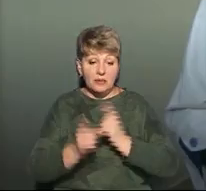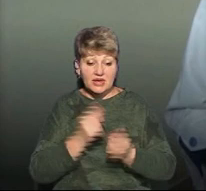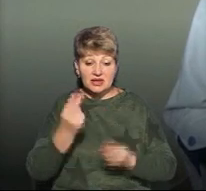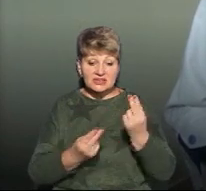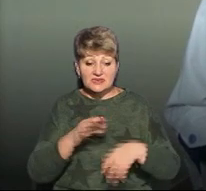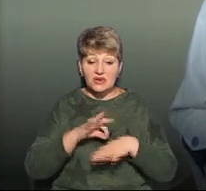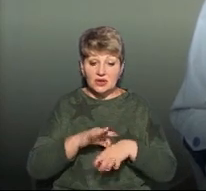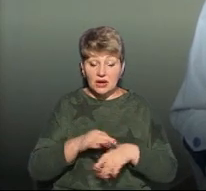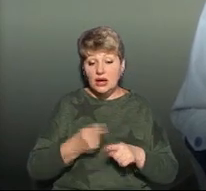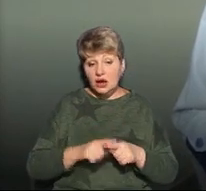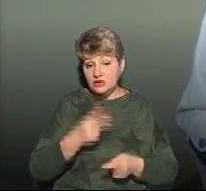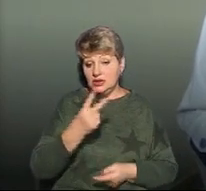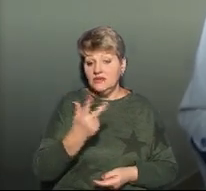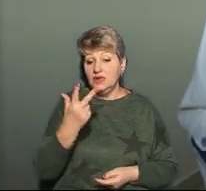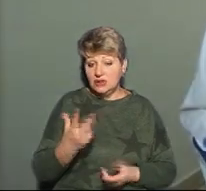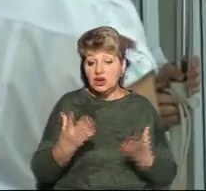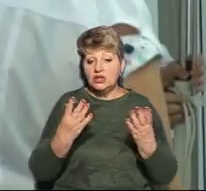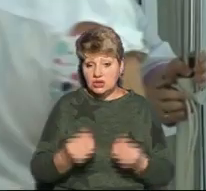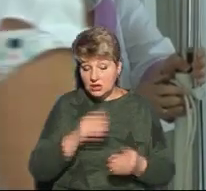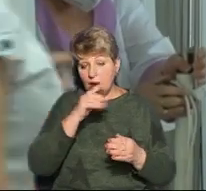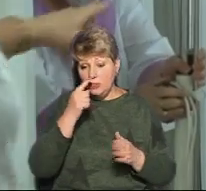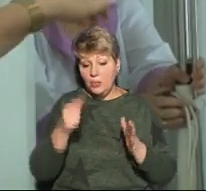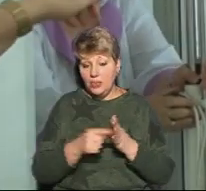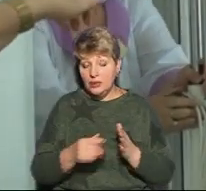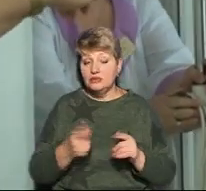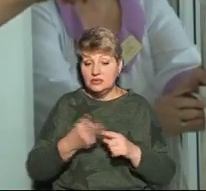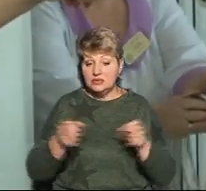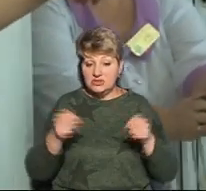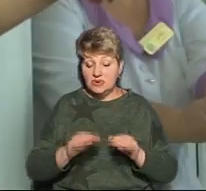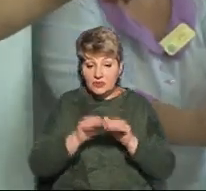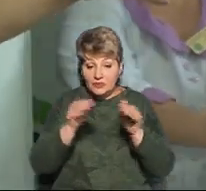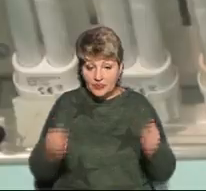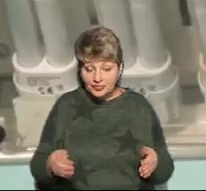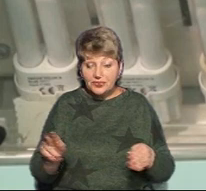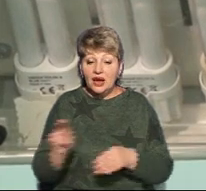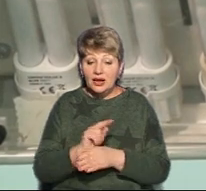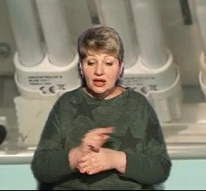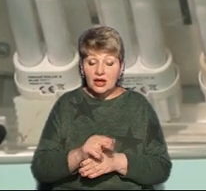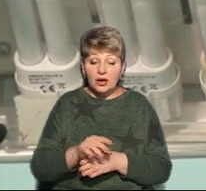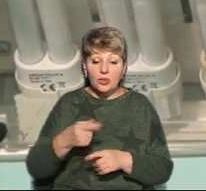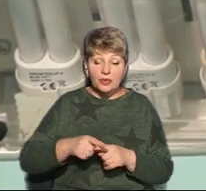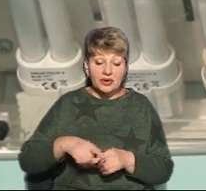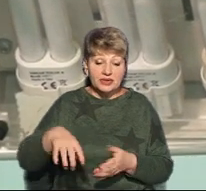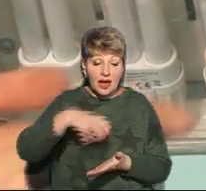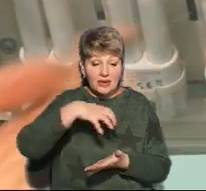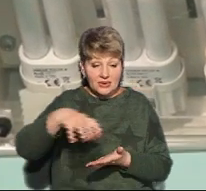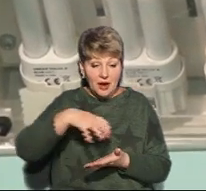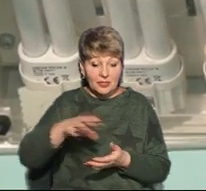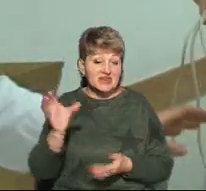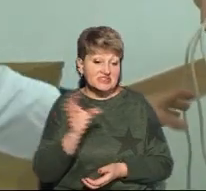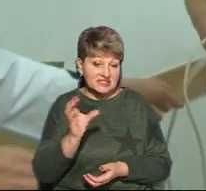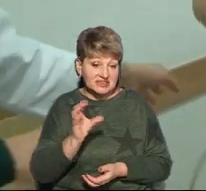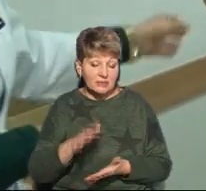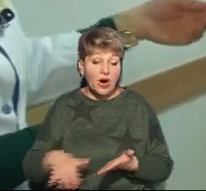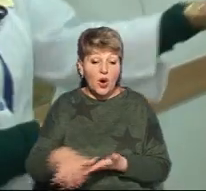Це 2-3 дитини в день знаходяться на цій лампі. Лікують цю хворобу фототерапією. Синє випромінювання ось такої лампи